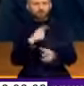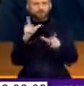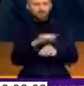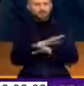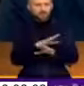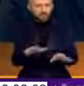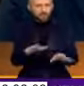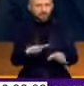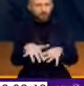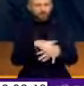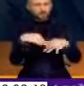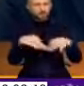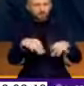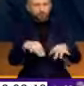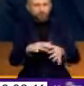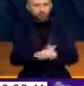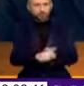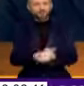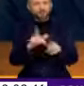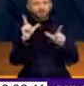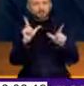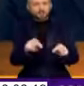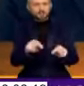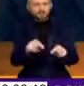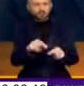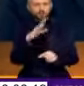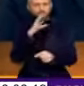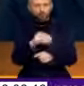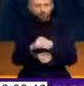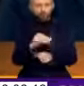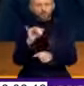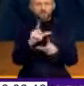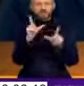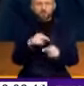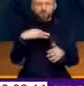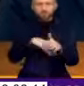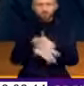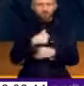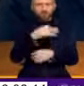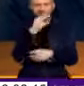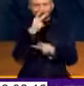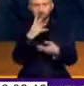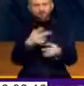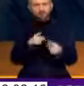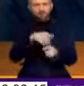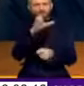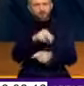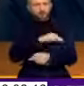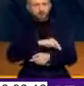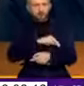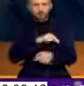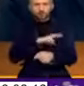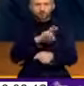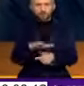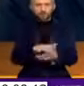їхав громадським транспортом, їхав маршруткою і їхав в метро. Я ще не бачив, чи ці валідатори працюють, але